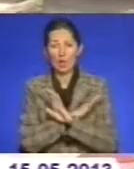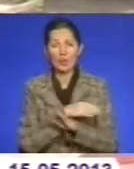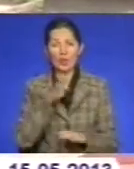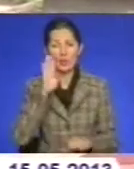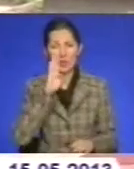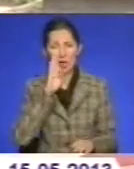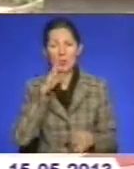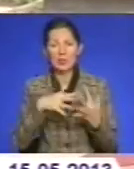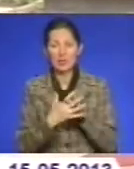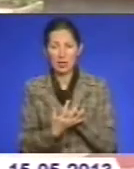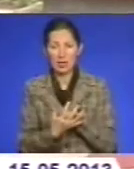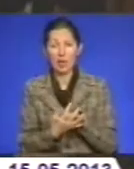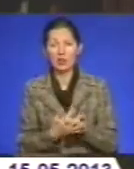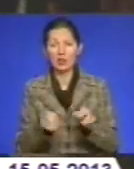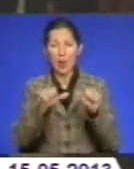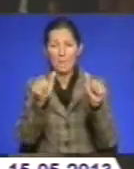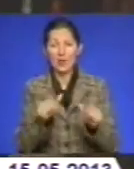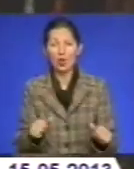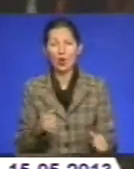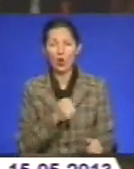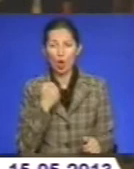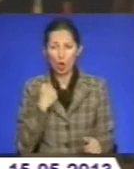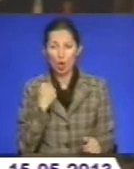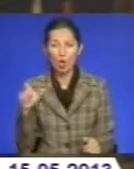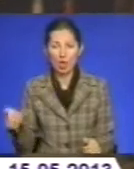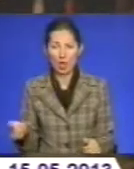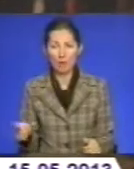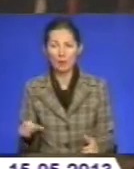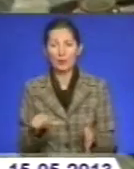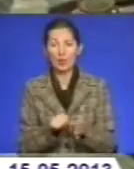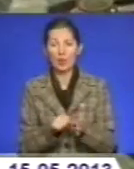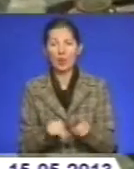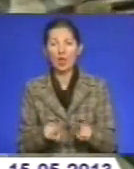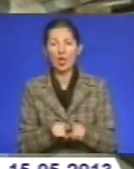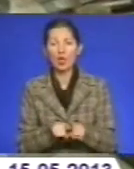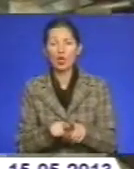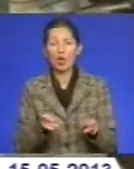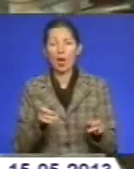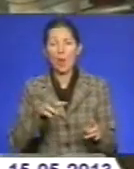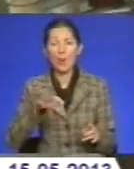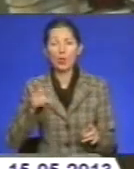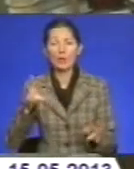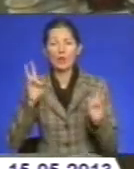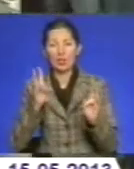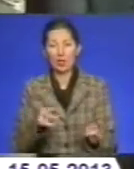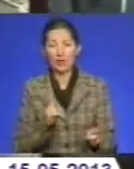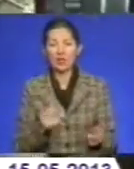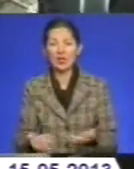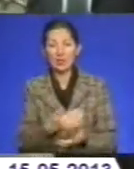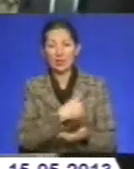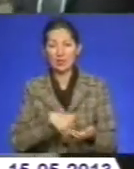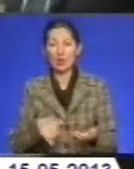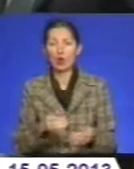«Солдат». Відвідали музей «Молотківська трагедія», у якому зібрані фрагменти спаленої хати, обгорілі двері, обвуглені